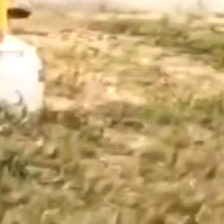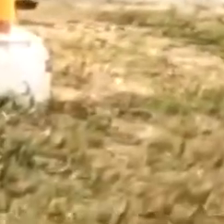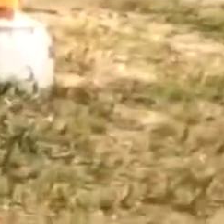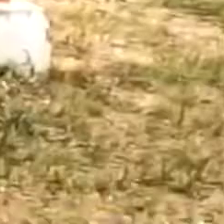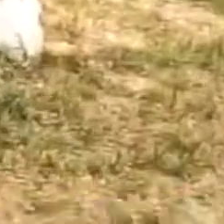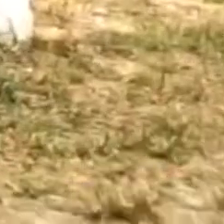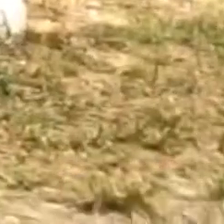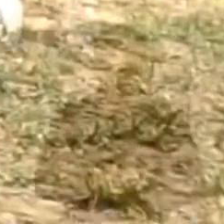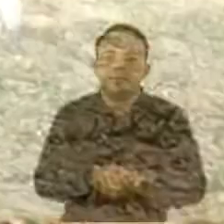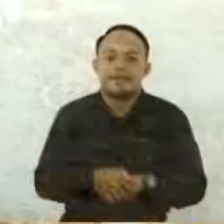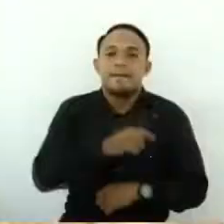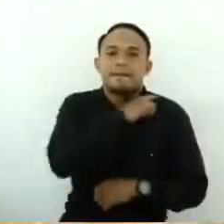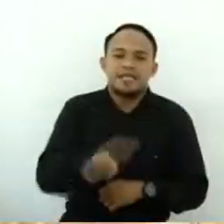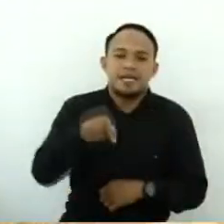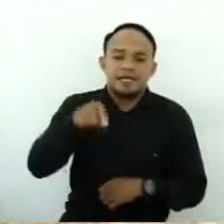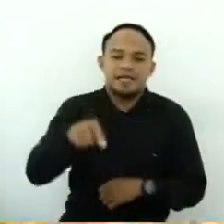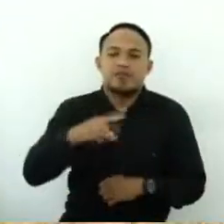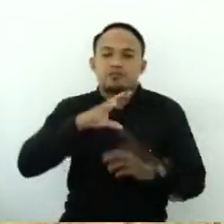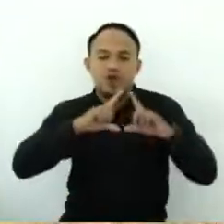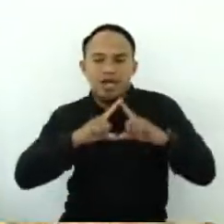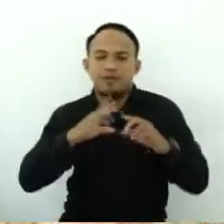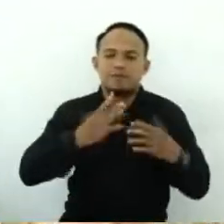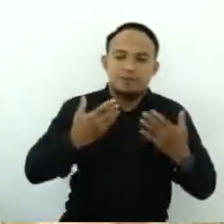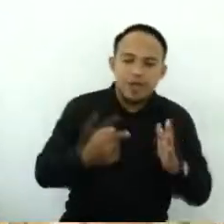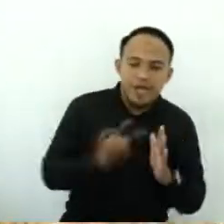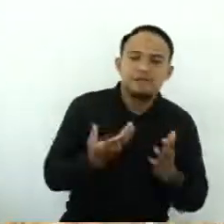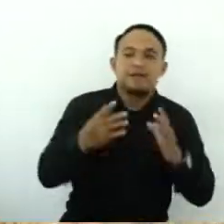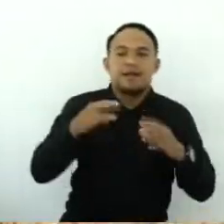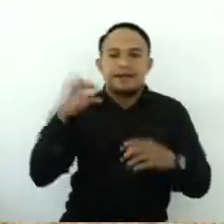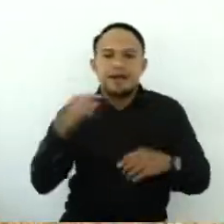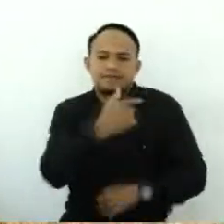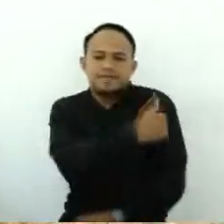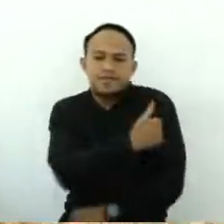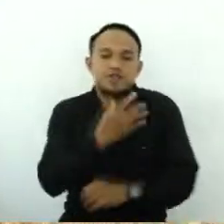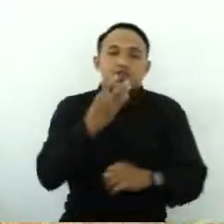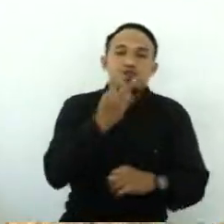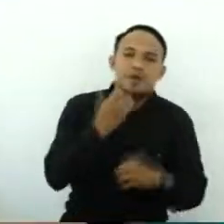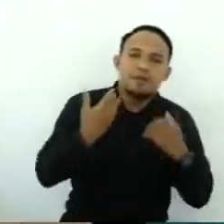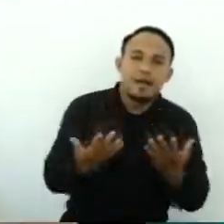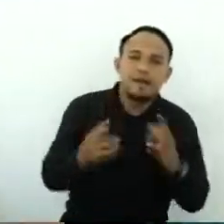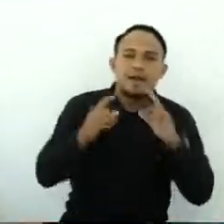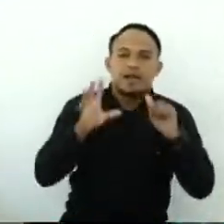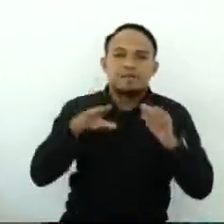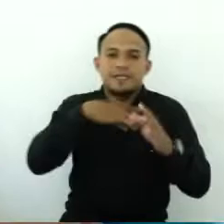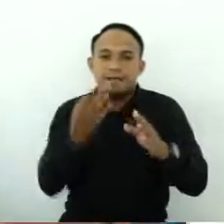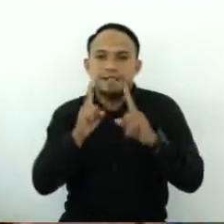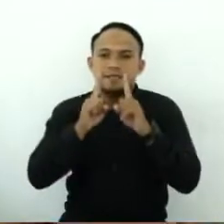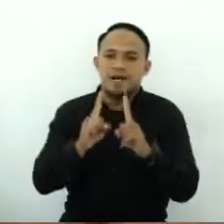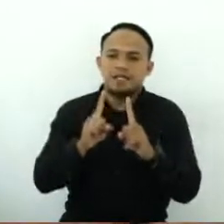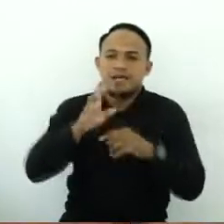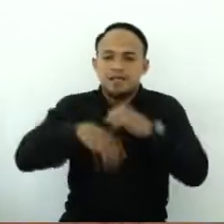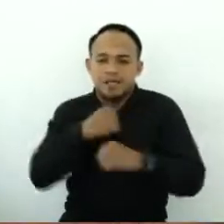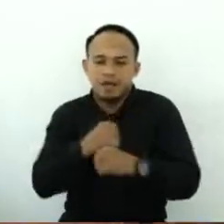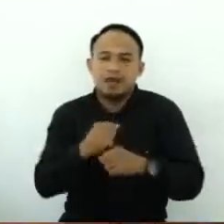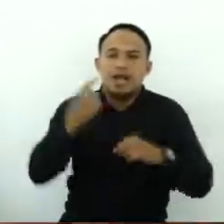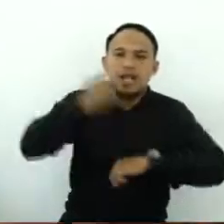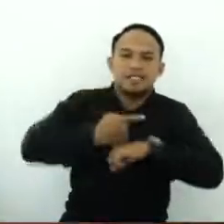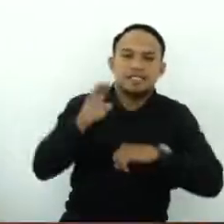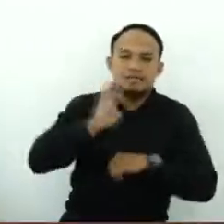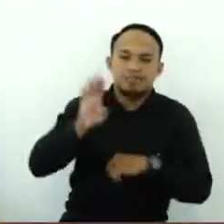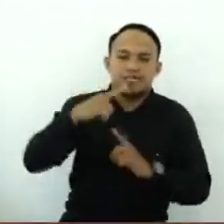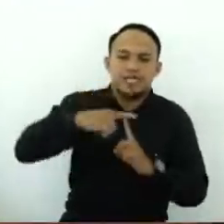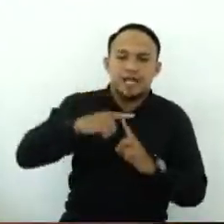Hai Pemerintah Kabupaten Boalemo mulai menggelar vaksinasi usia enam hingga sebelas tahun